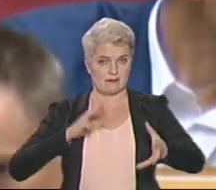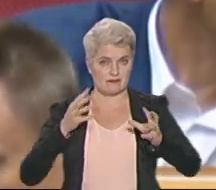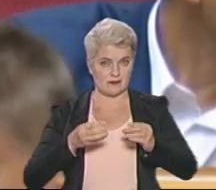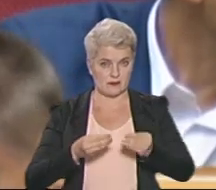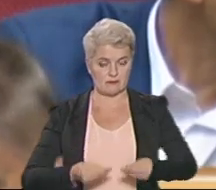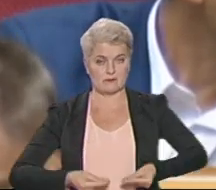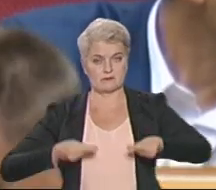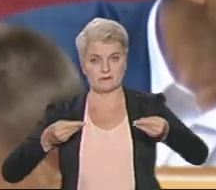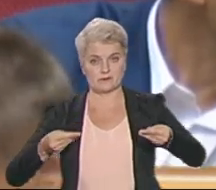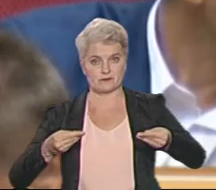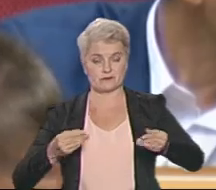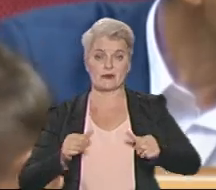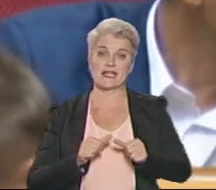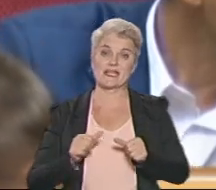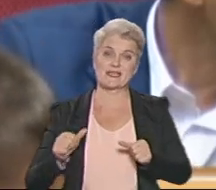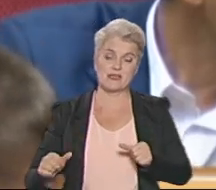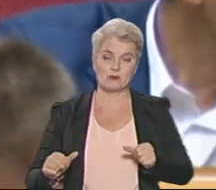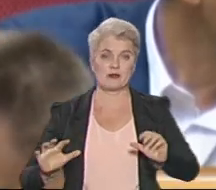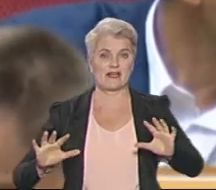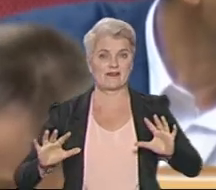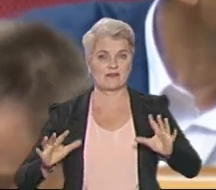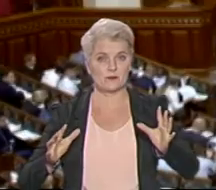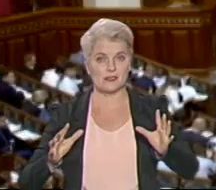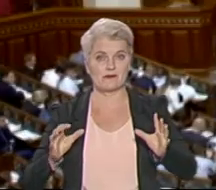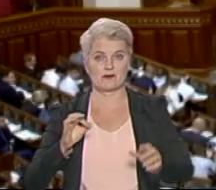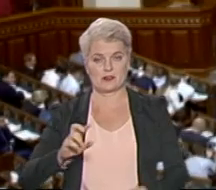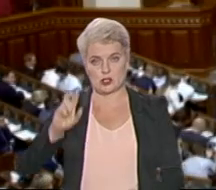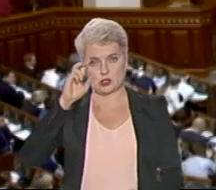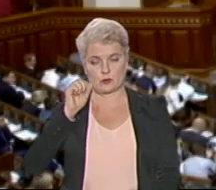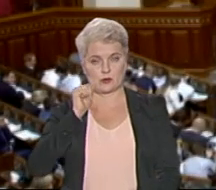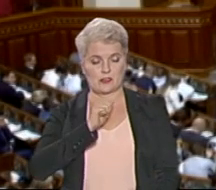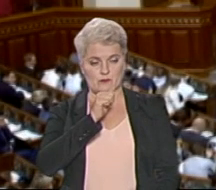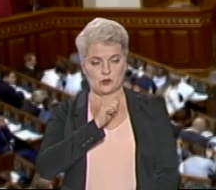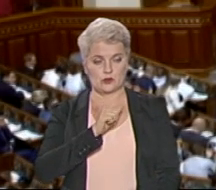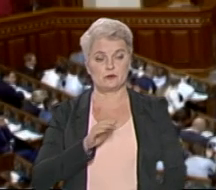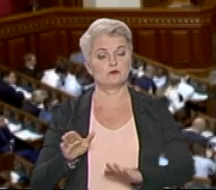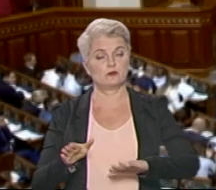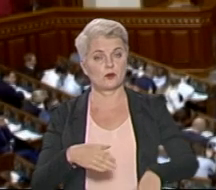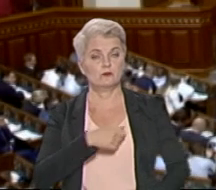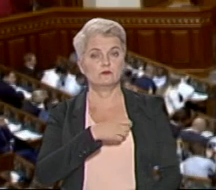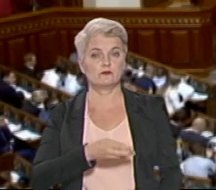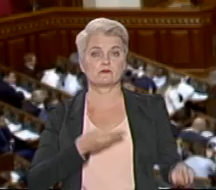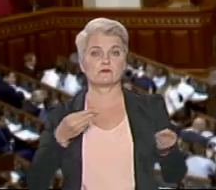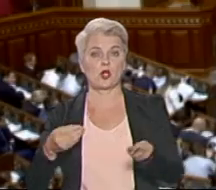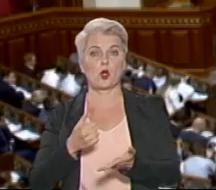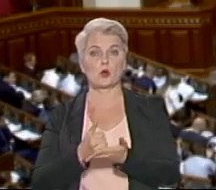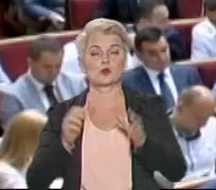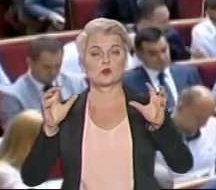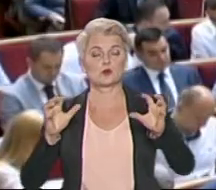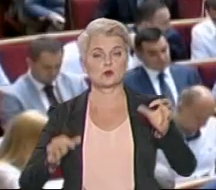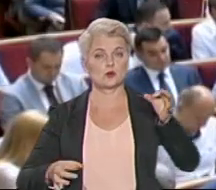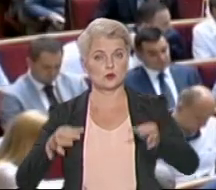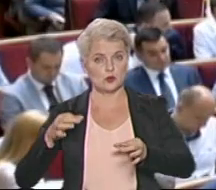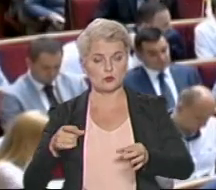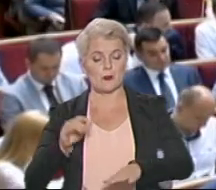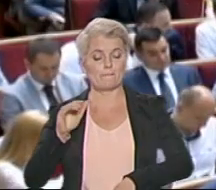коли йдеться про державну таємницю. По тому нардепи звертаються до Конституційного суду та Верховного, щоб ті підтвердили